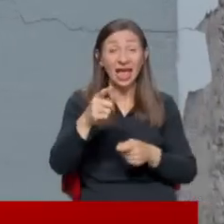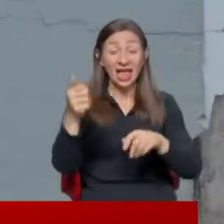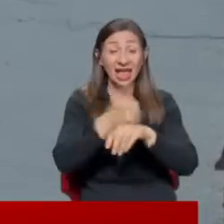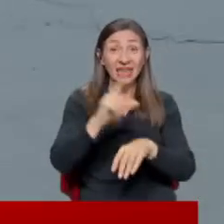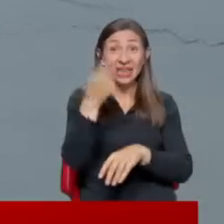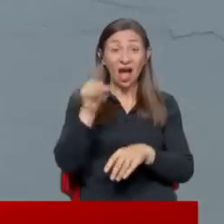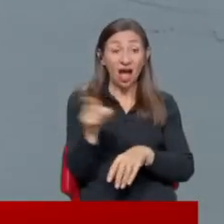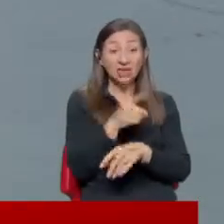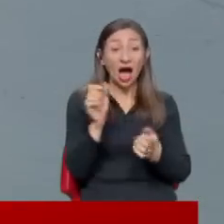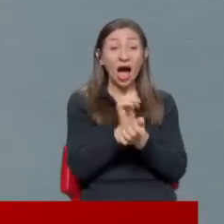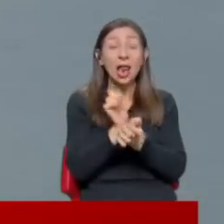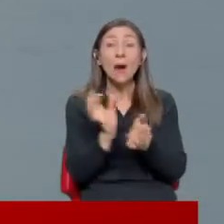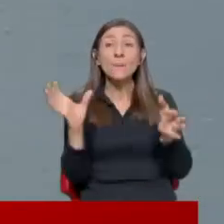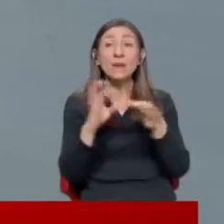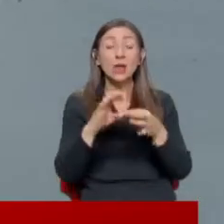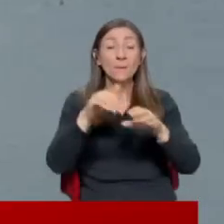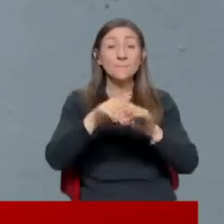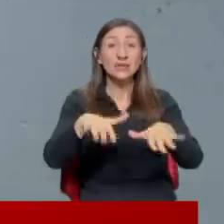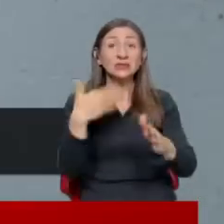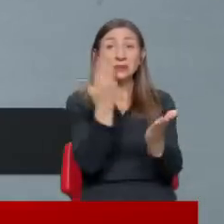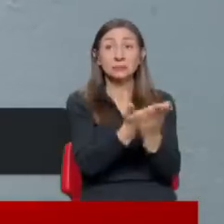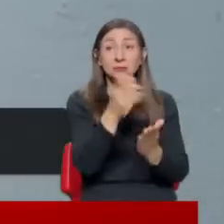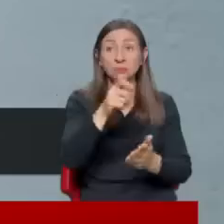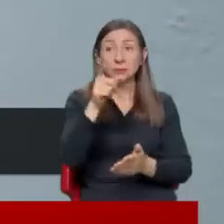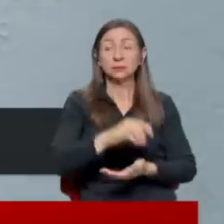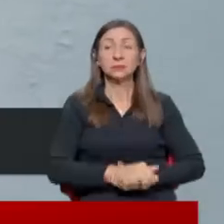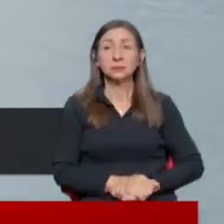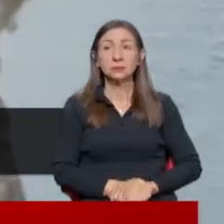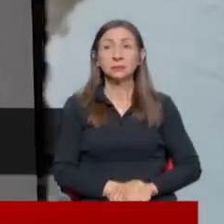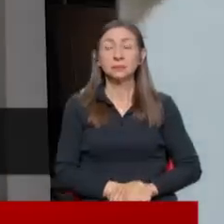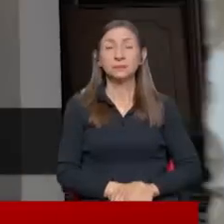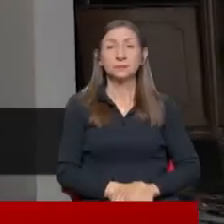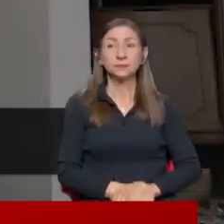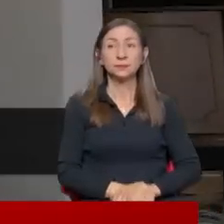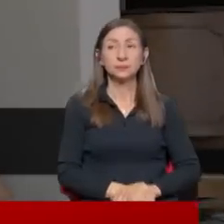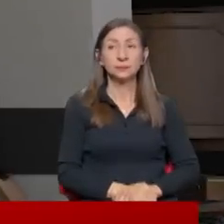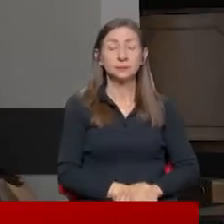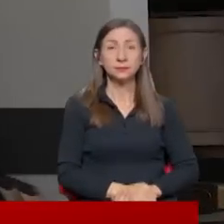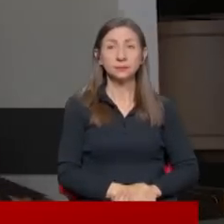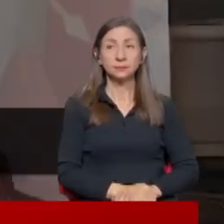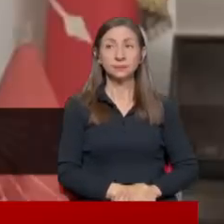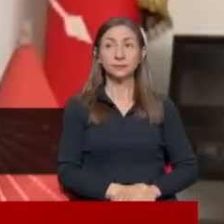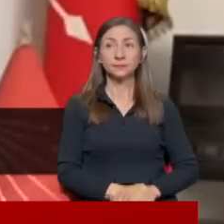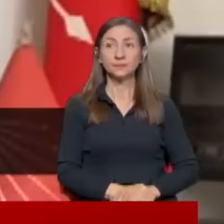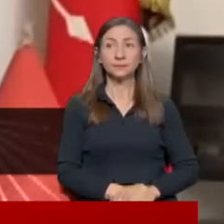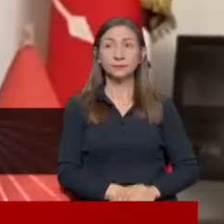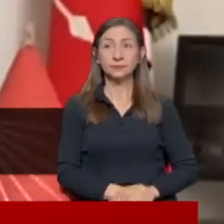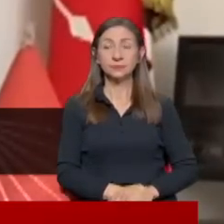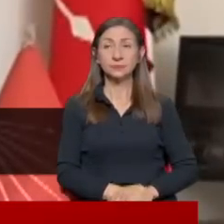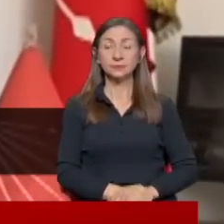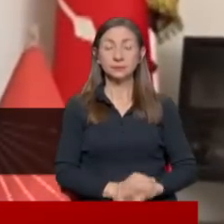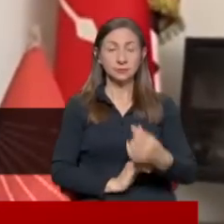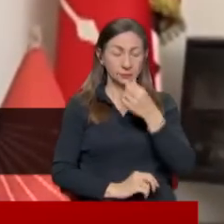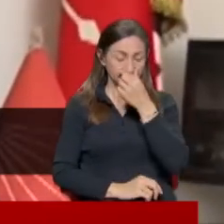iktidar arasındaki aile bağını meclise taşıyacak. Hala evlerimiz yıkıntılar ve molozlar içerisinde yaşıyoruz. Bu kadar acı